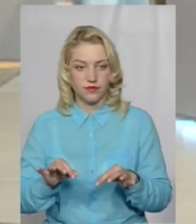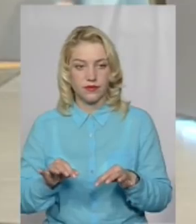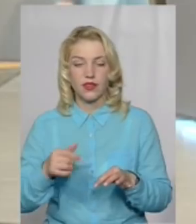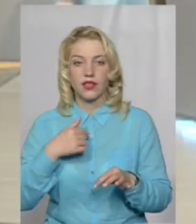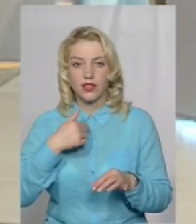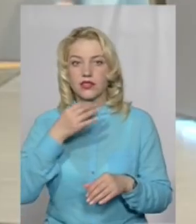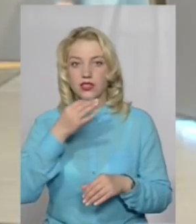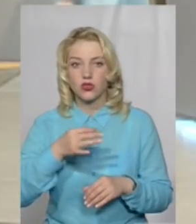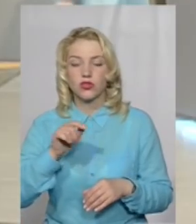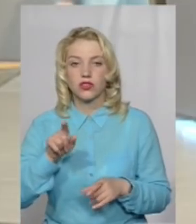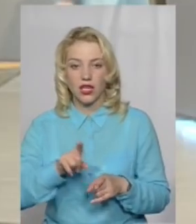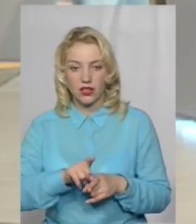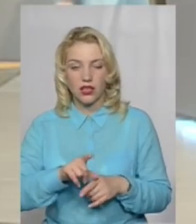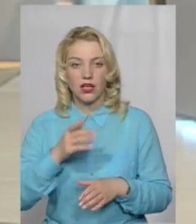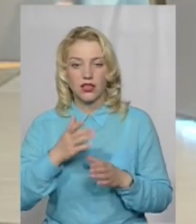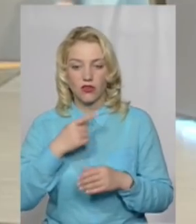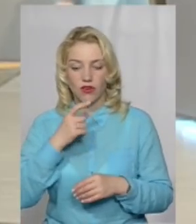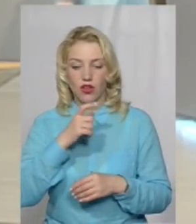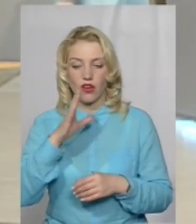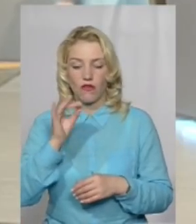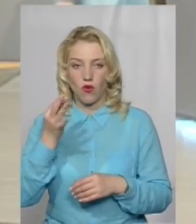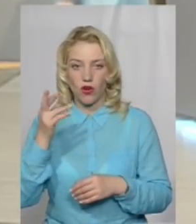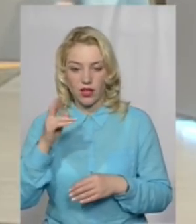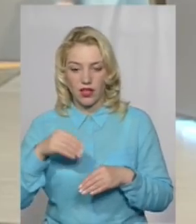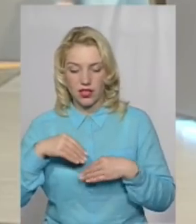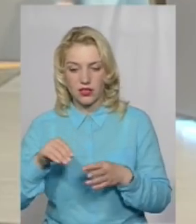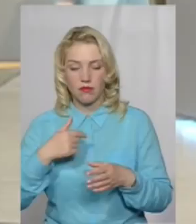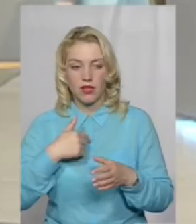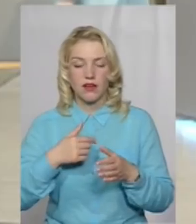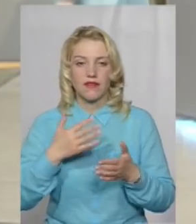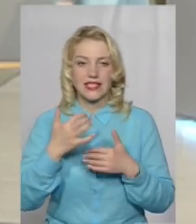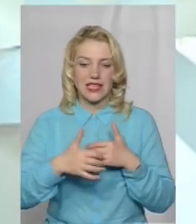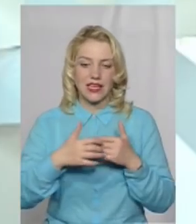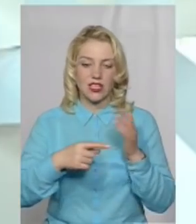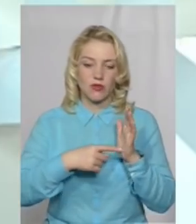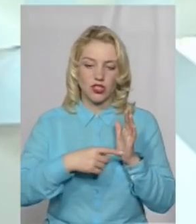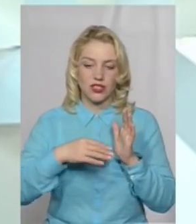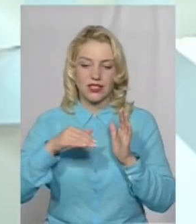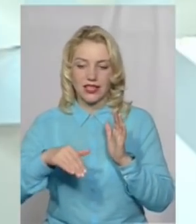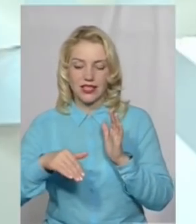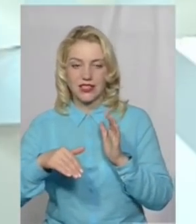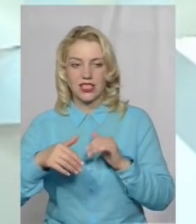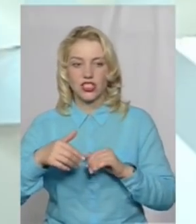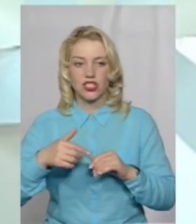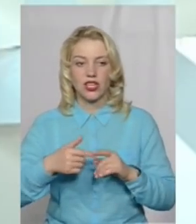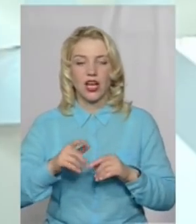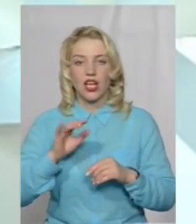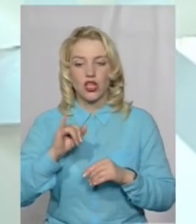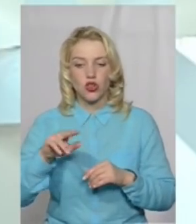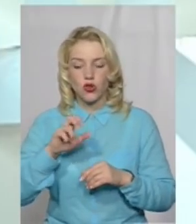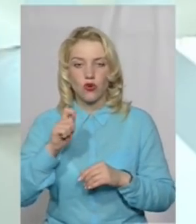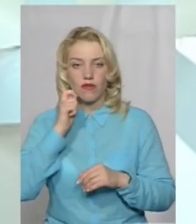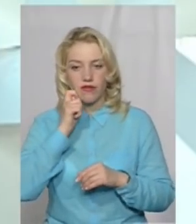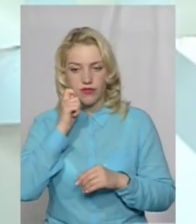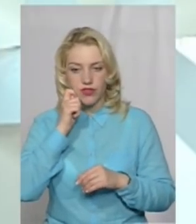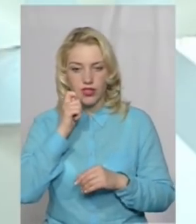я скажу так, якщо говорити про хвойні насадження, ми в середньому висаджуємо 6-8 тисяч сіянців на гектарі. До віку спілості